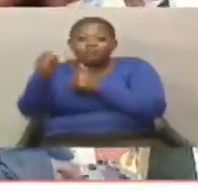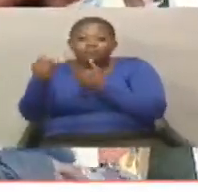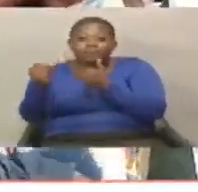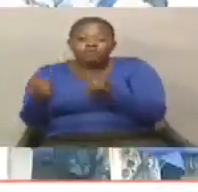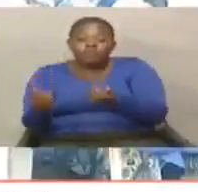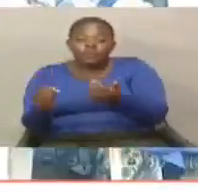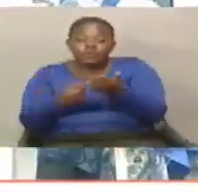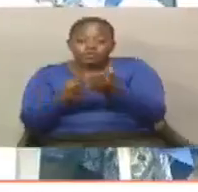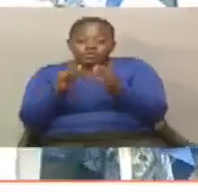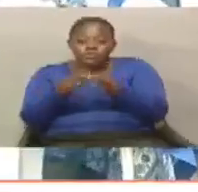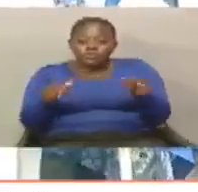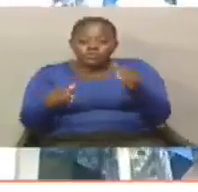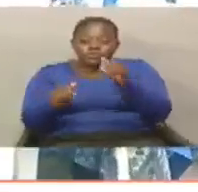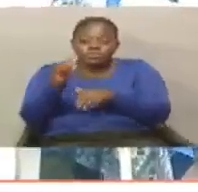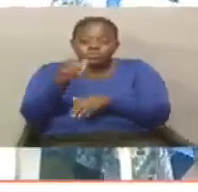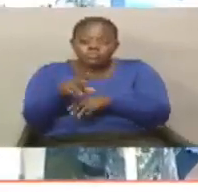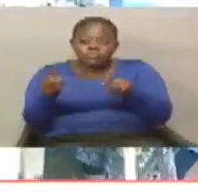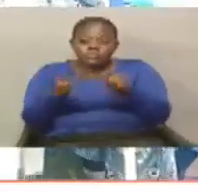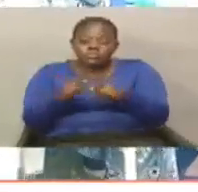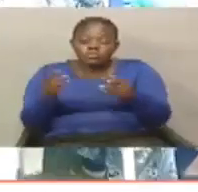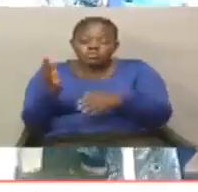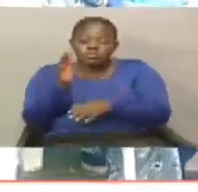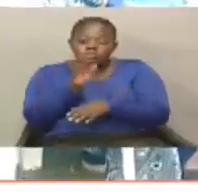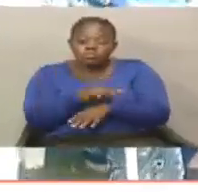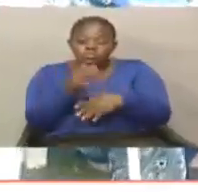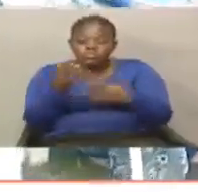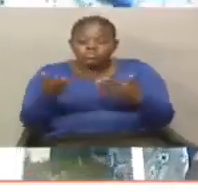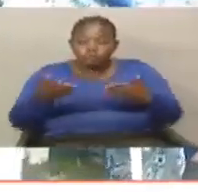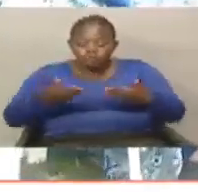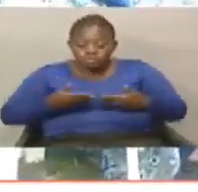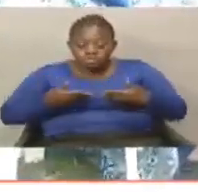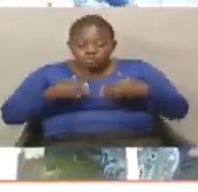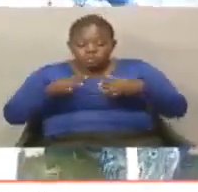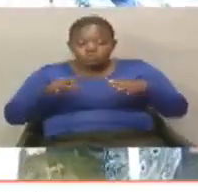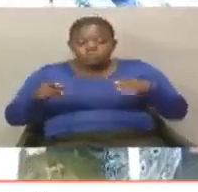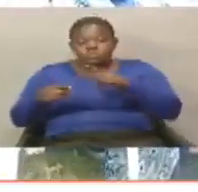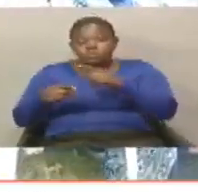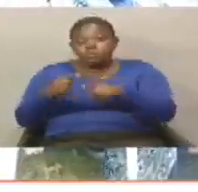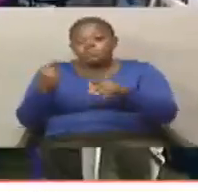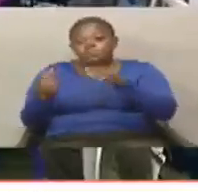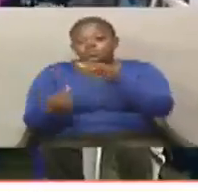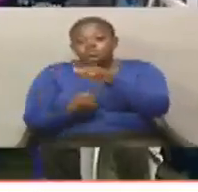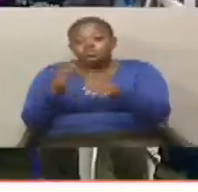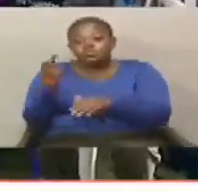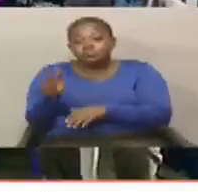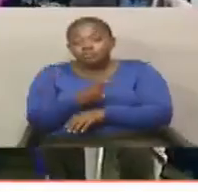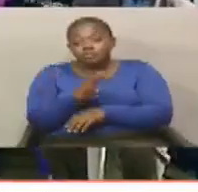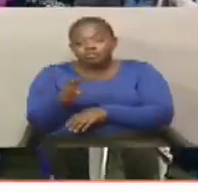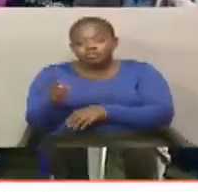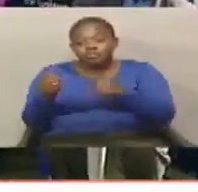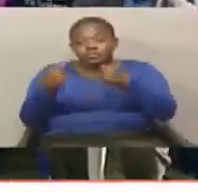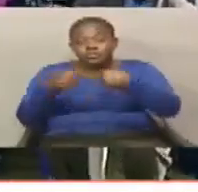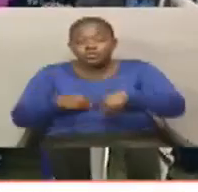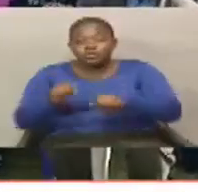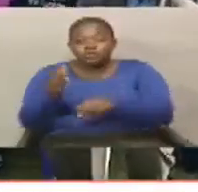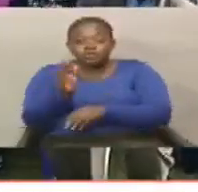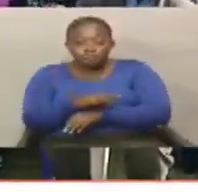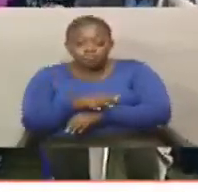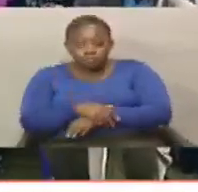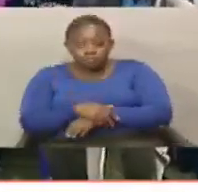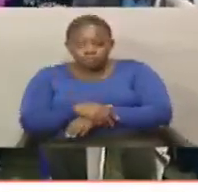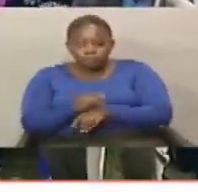beefunza ettaka eritali lyabwe era nti kya nnaku nnyo okuba nti bannannyini ttaka batibwa mu ngeri bw'eti. Kikolwa kibi nnyo.